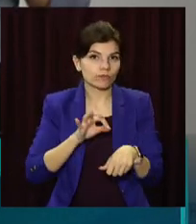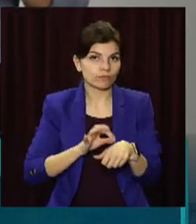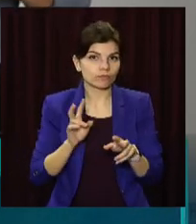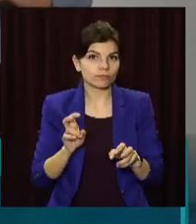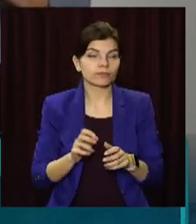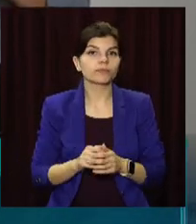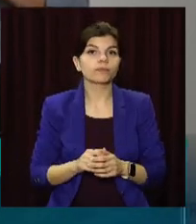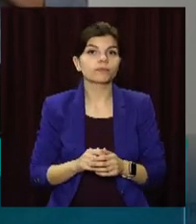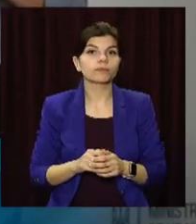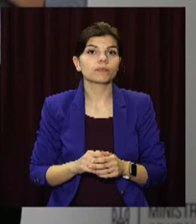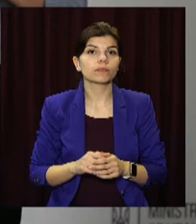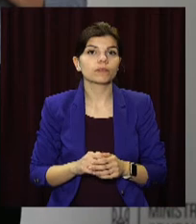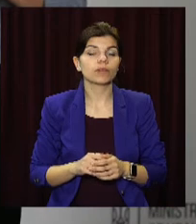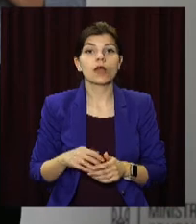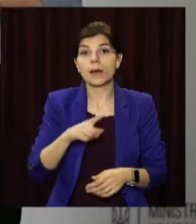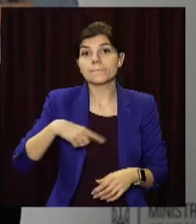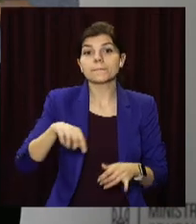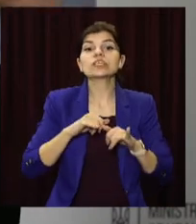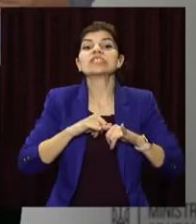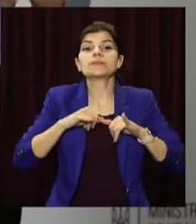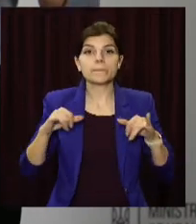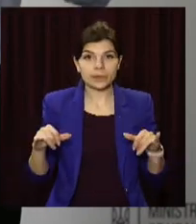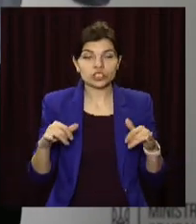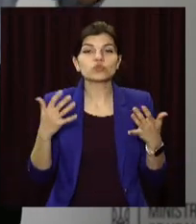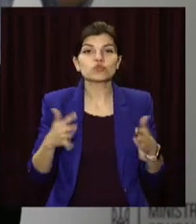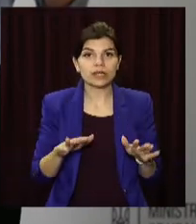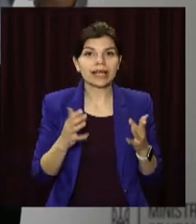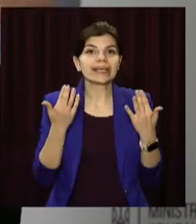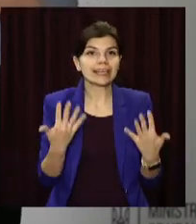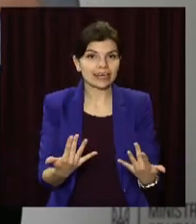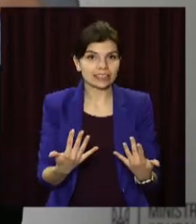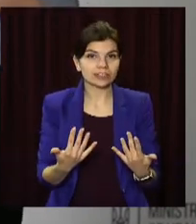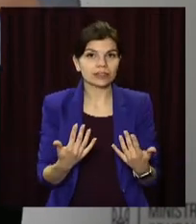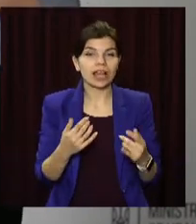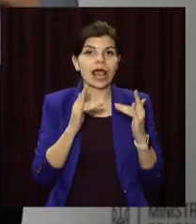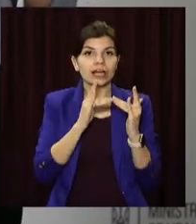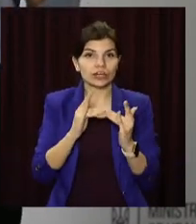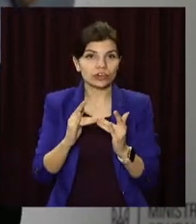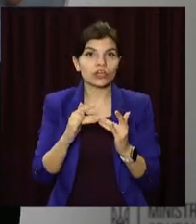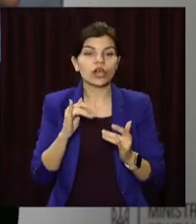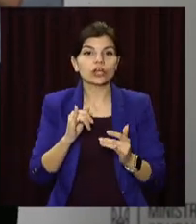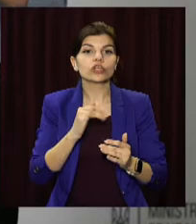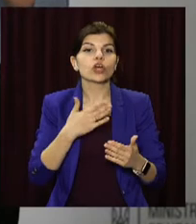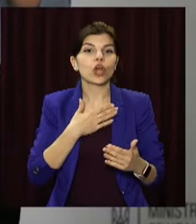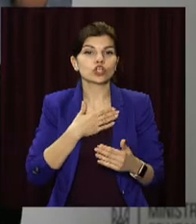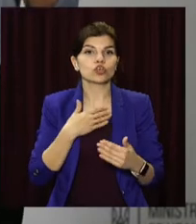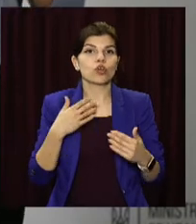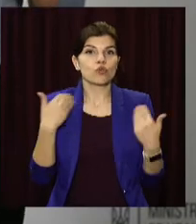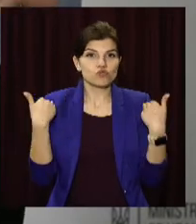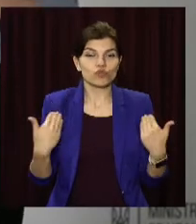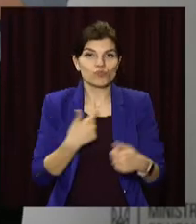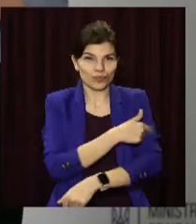хворобу. Ми збільшили вже кількість ліжок і потужності нашої медичної